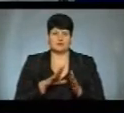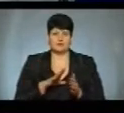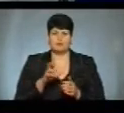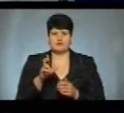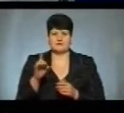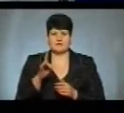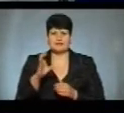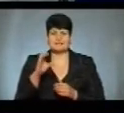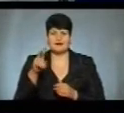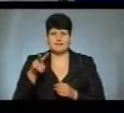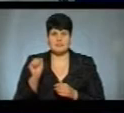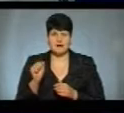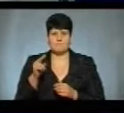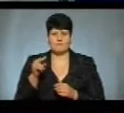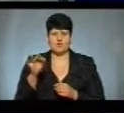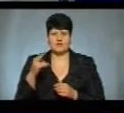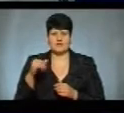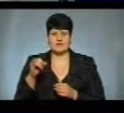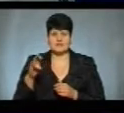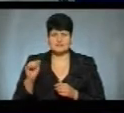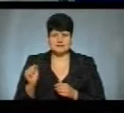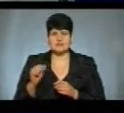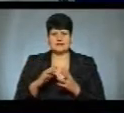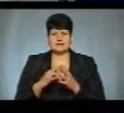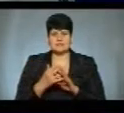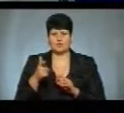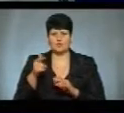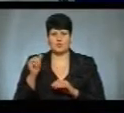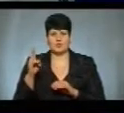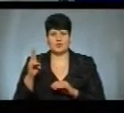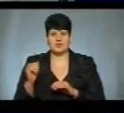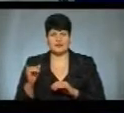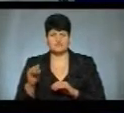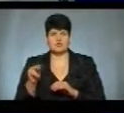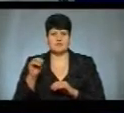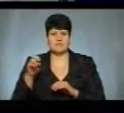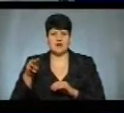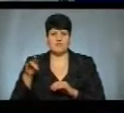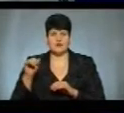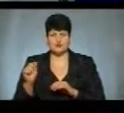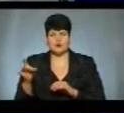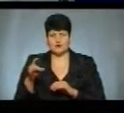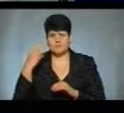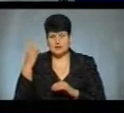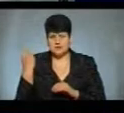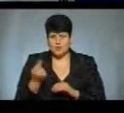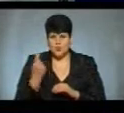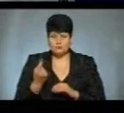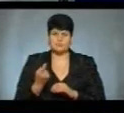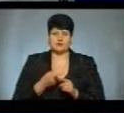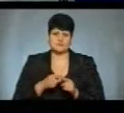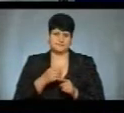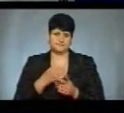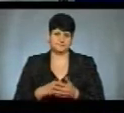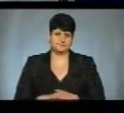у Скалі-Подільській з Чемеровецьким районом у селі Гуків, повідомив начальник обласного управління з питань внутрішньої політики, релігії і національностей